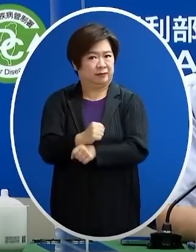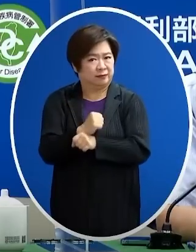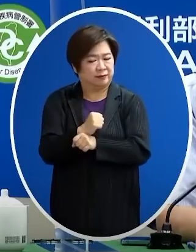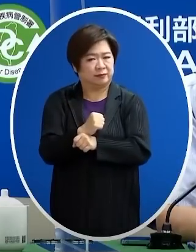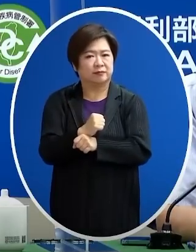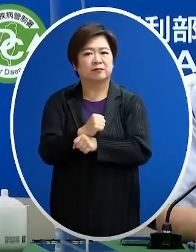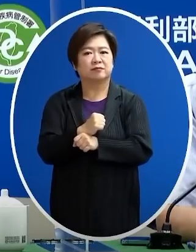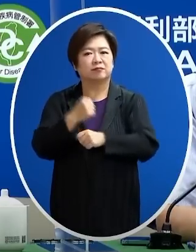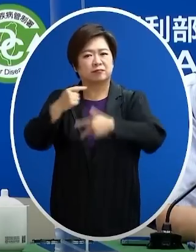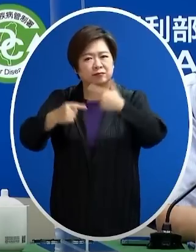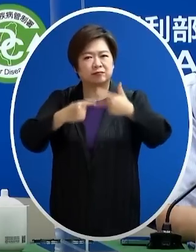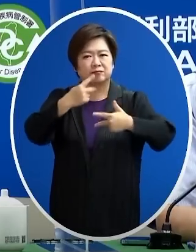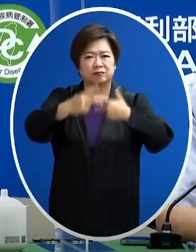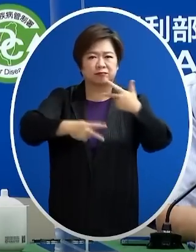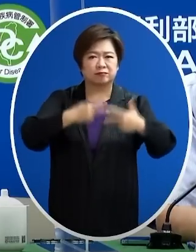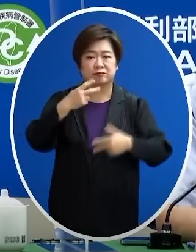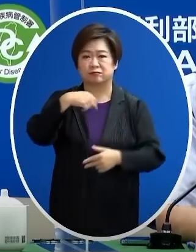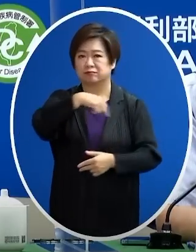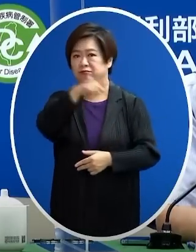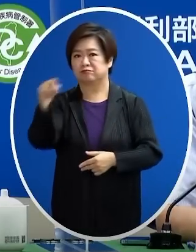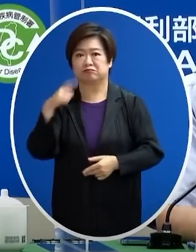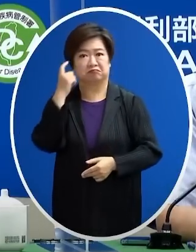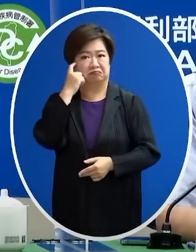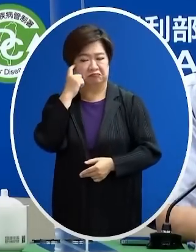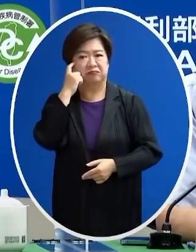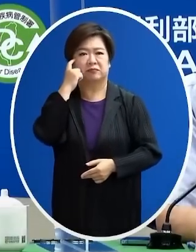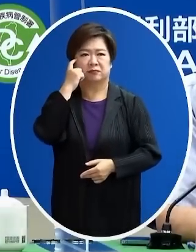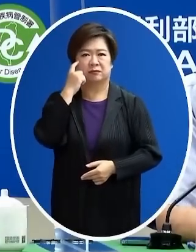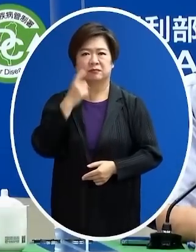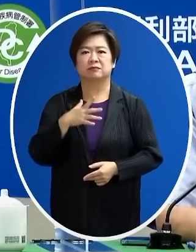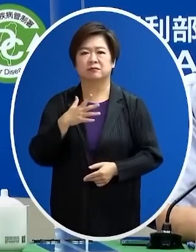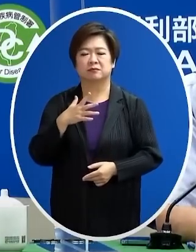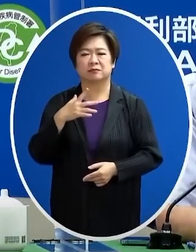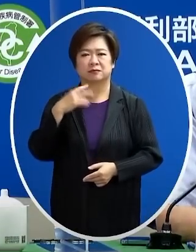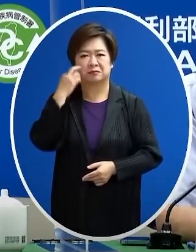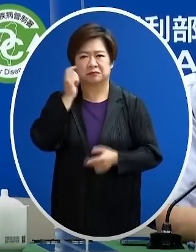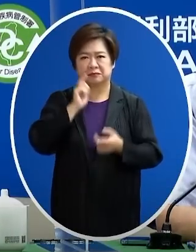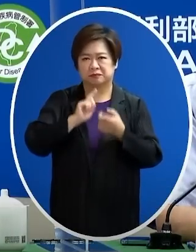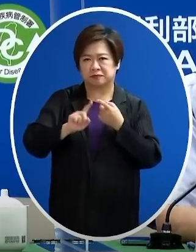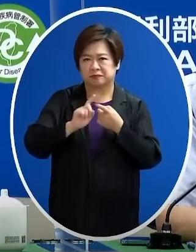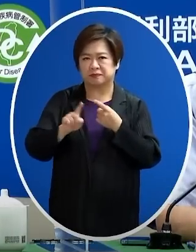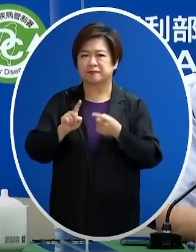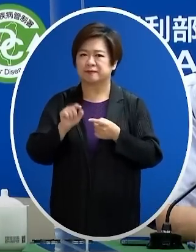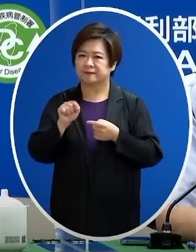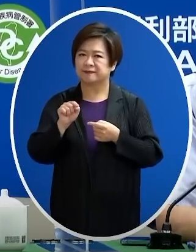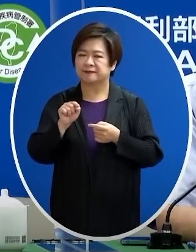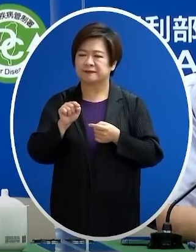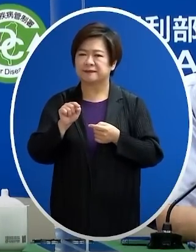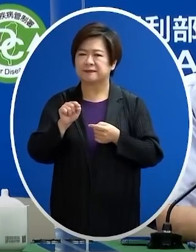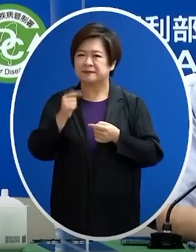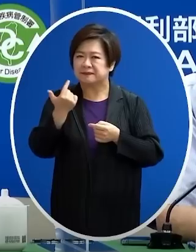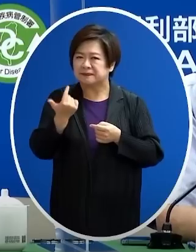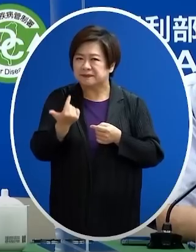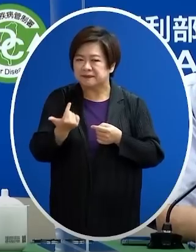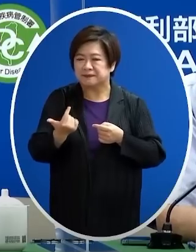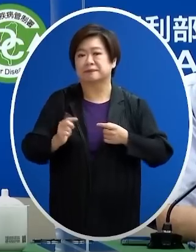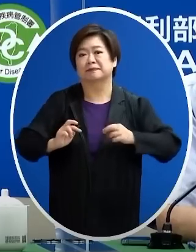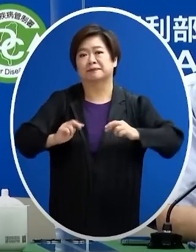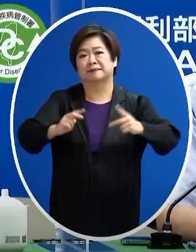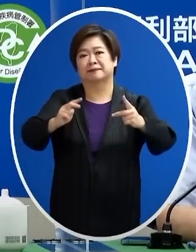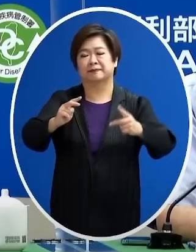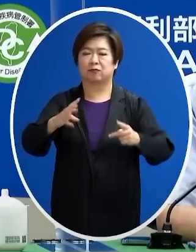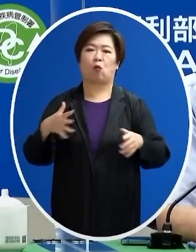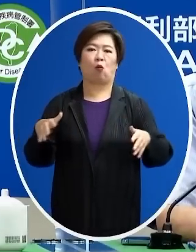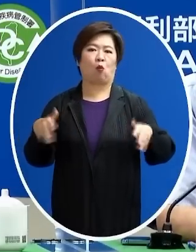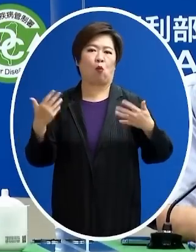可是这一两个礼拜来大家可能就感觉到整个的气氛大概都趋向于比较轻松，那各个